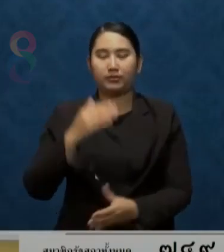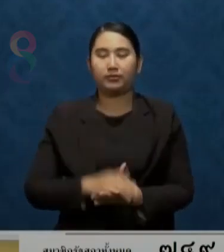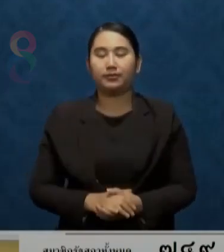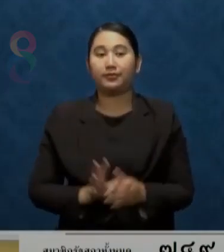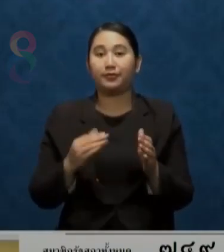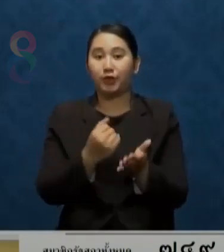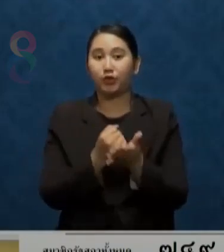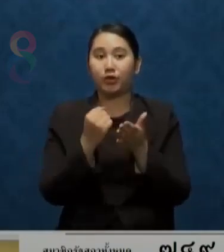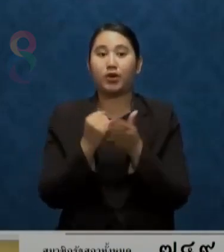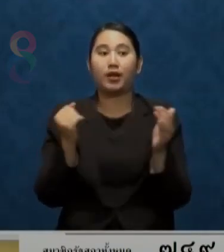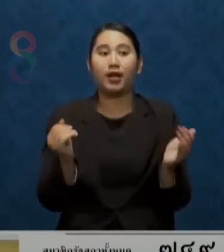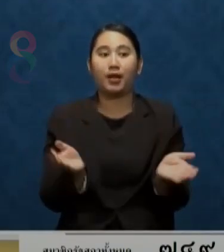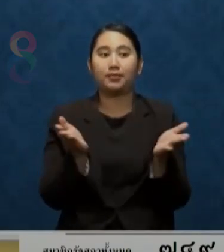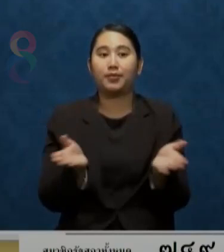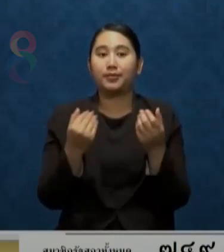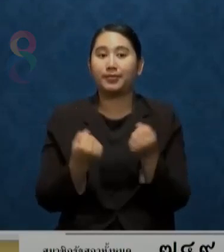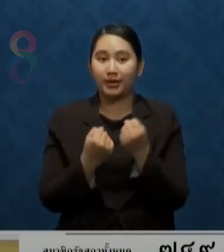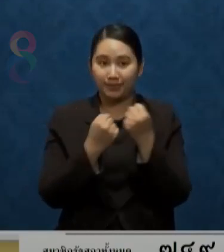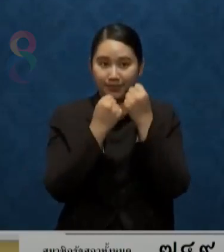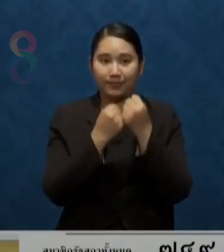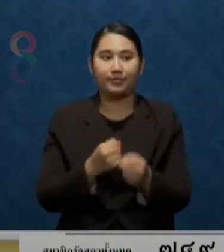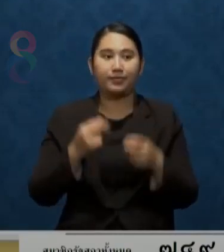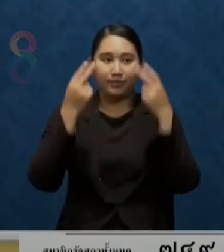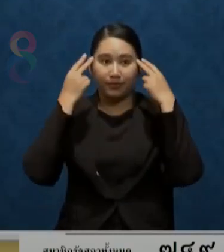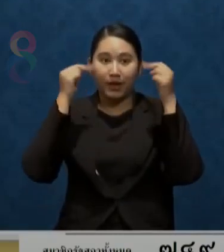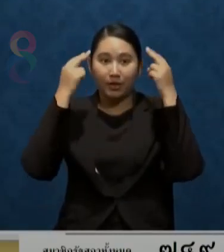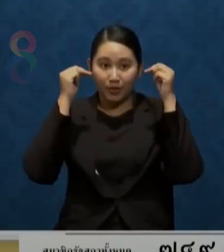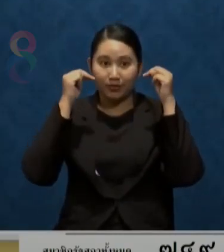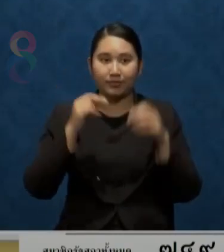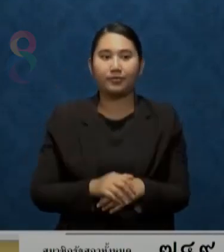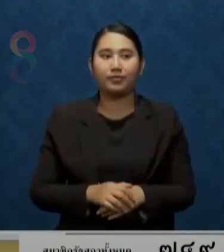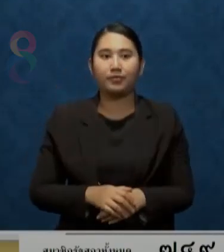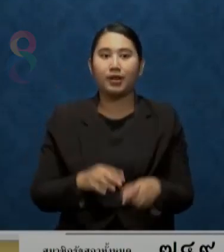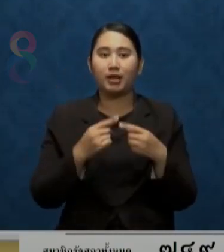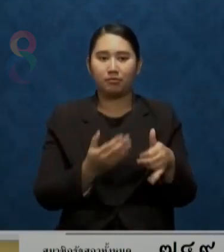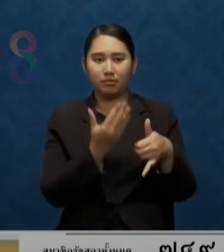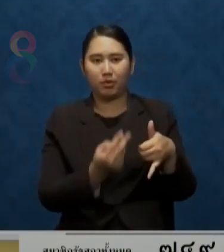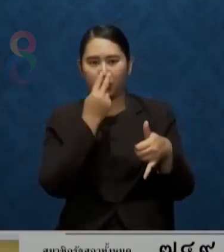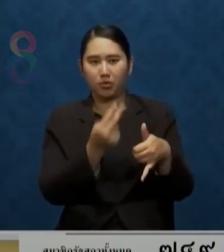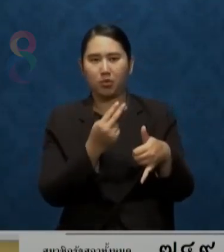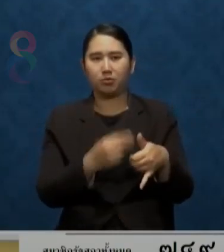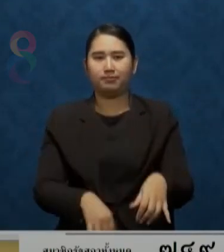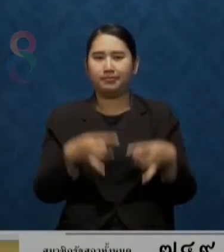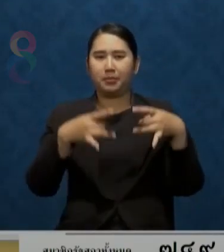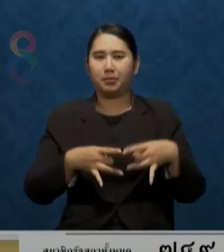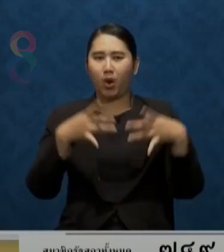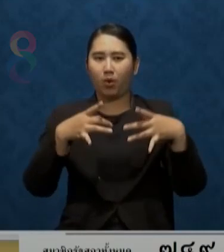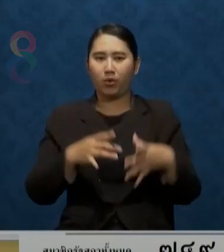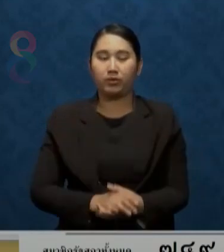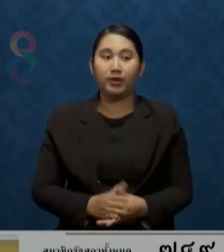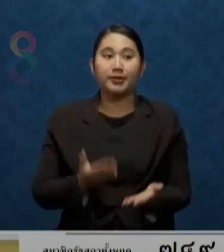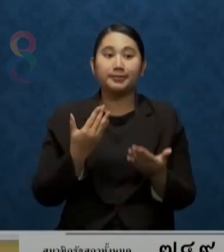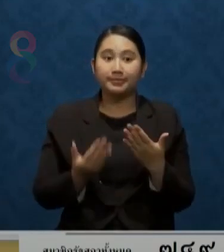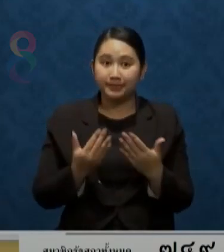ช่วยกันสนับสนุนผลักดันให้ท่านเป็นนายกรัฐมนตรีทั้งที่ท่านอาจจะขาดคุณสมบัตินะครับ